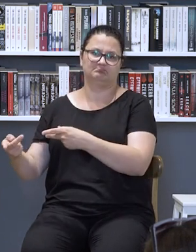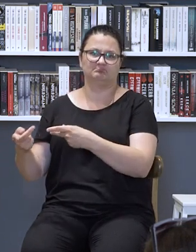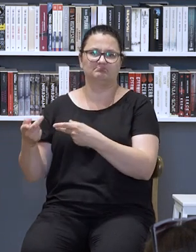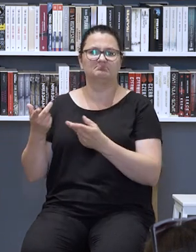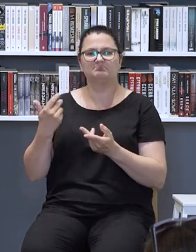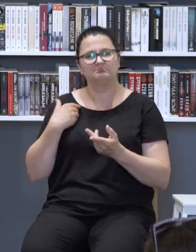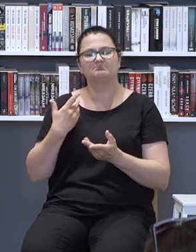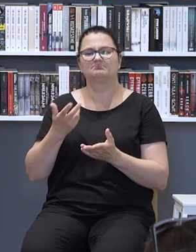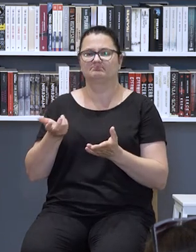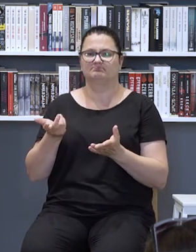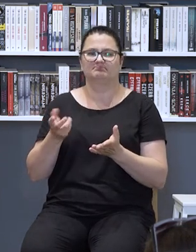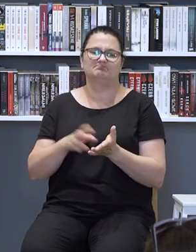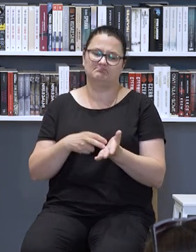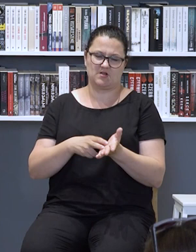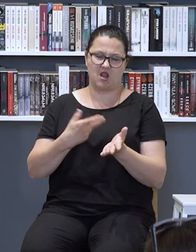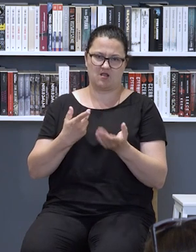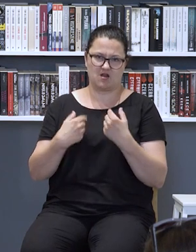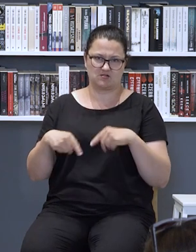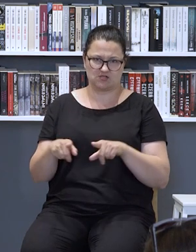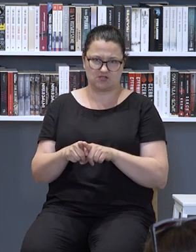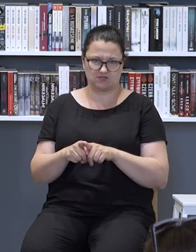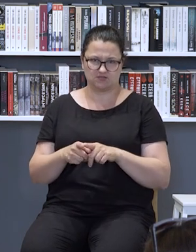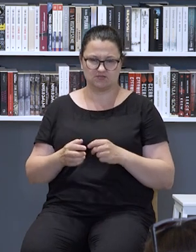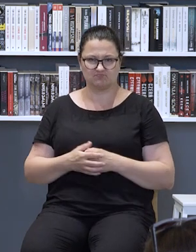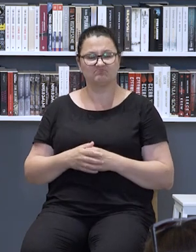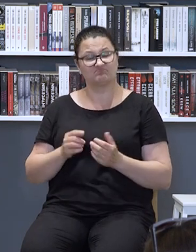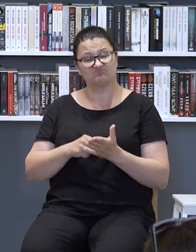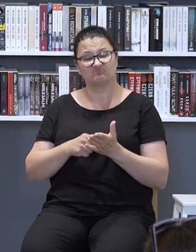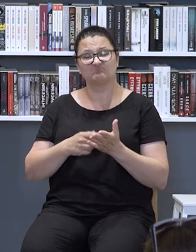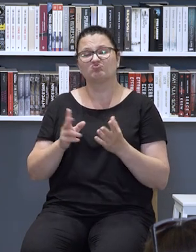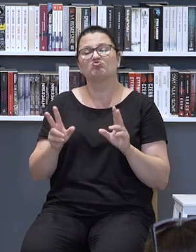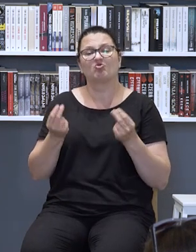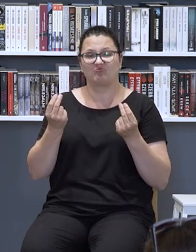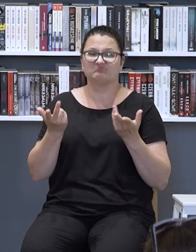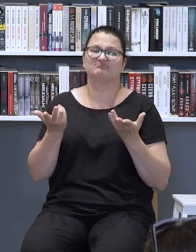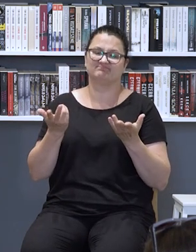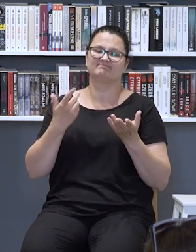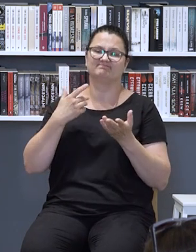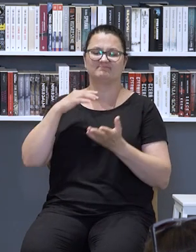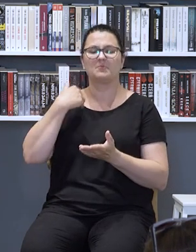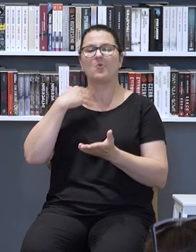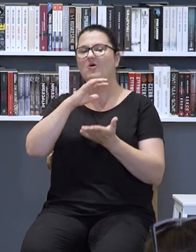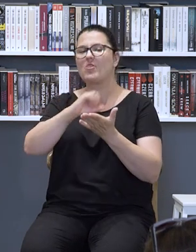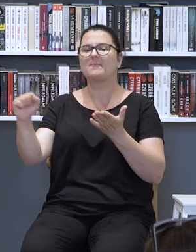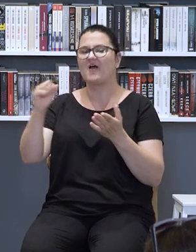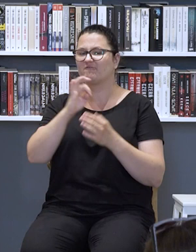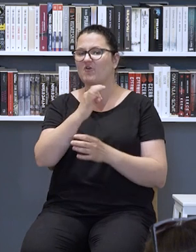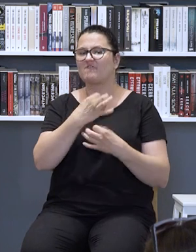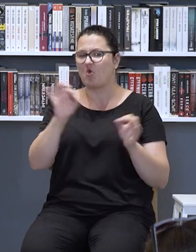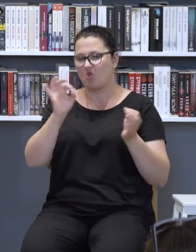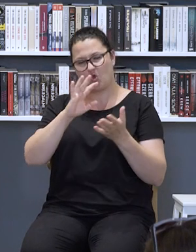niezrealizowania czegoś takiego. To jest efekt odebrania wolności. Dla mnie